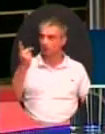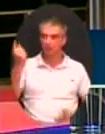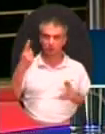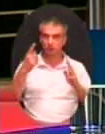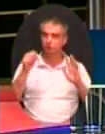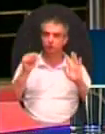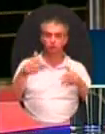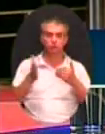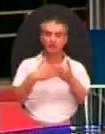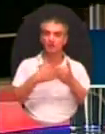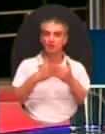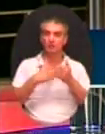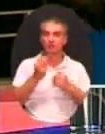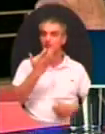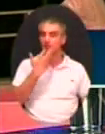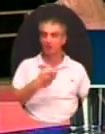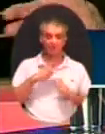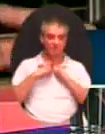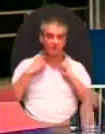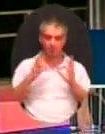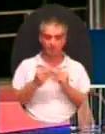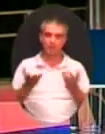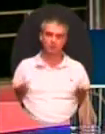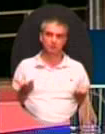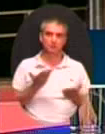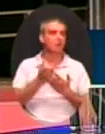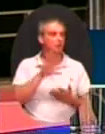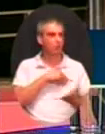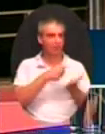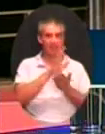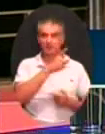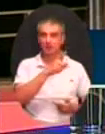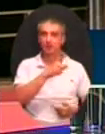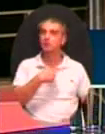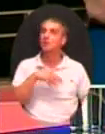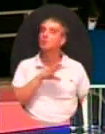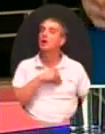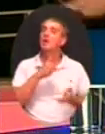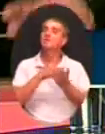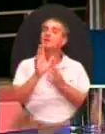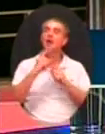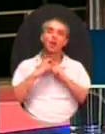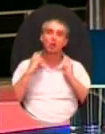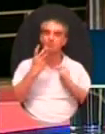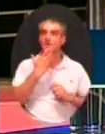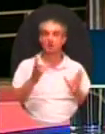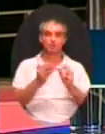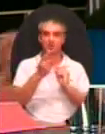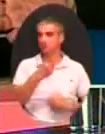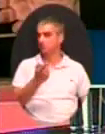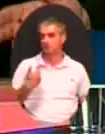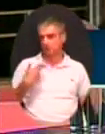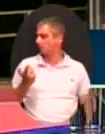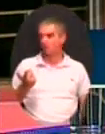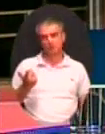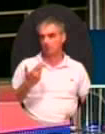6,000 חתונות עם רבי וכומר, אז על מה אני מצפה? אתה מוכן לוותר עליהם? אתה מוכן ש... אני מוכן לוותר על הכומר ועל הרבי, טוב? לא, אני שואלת אם אתה